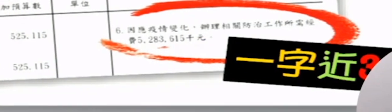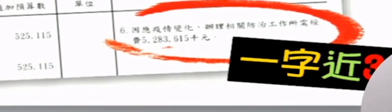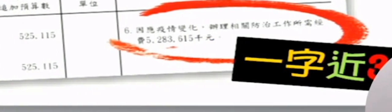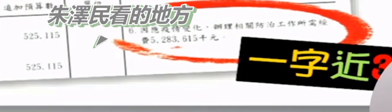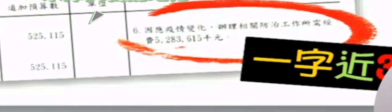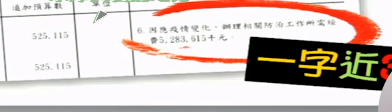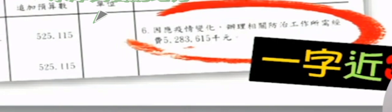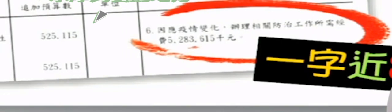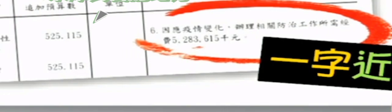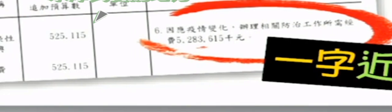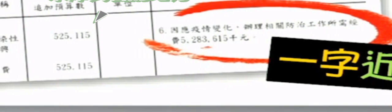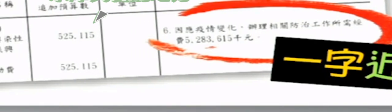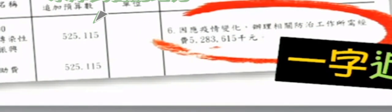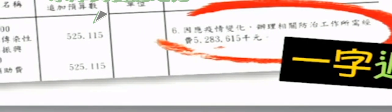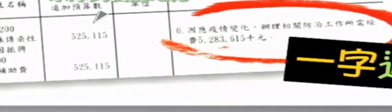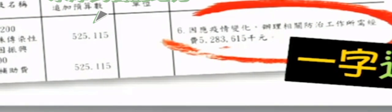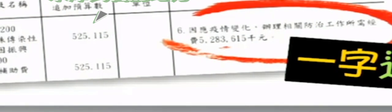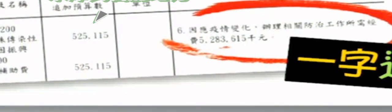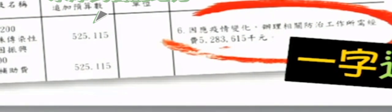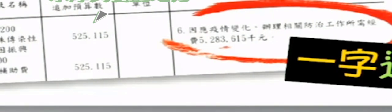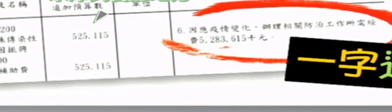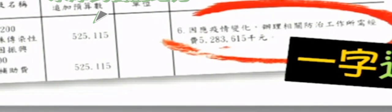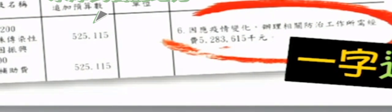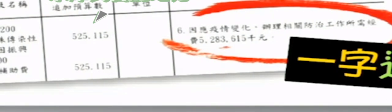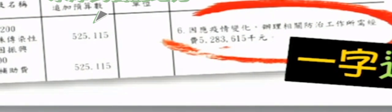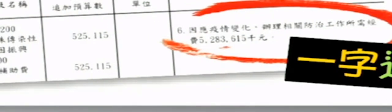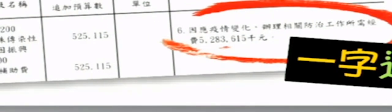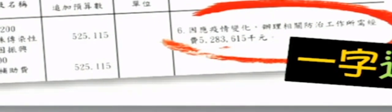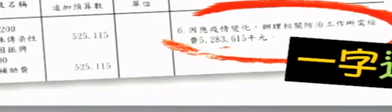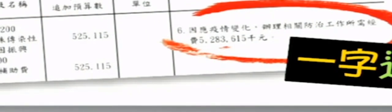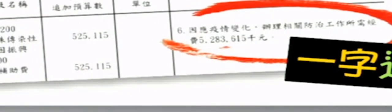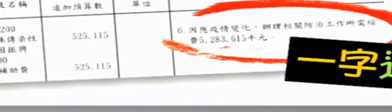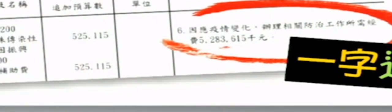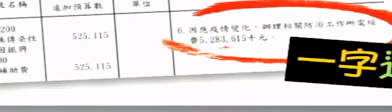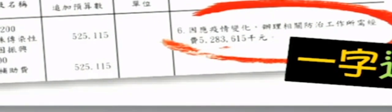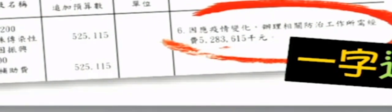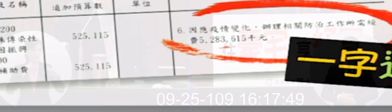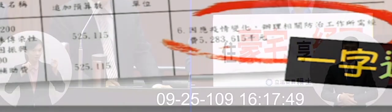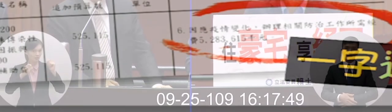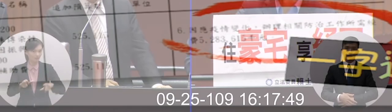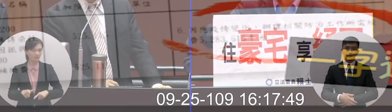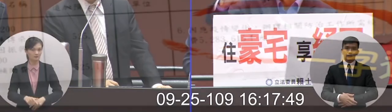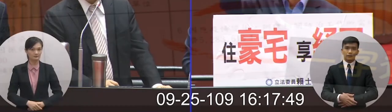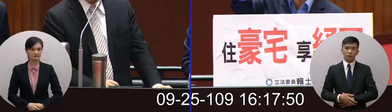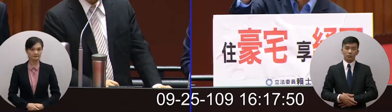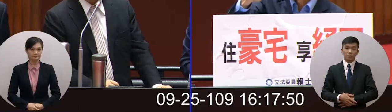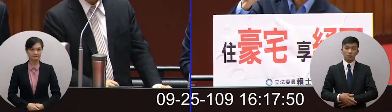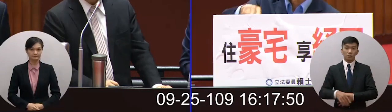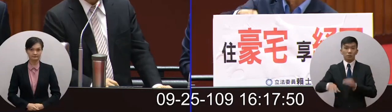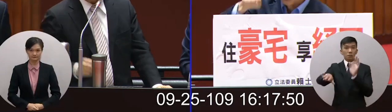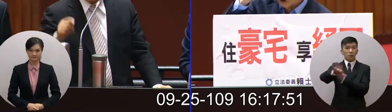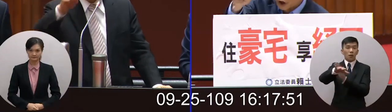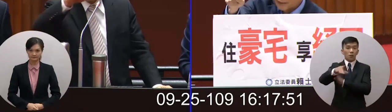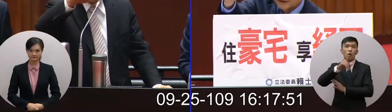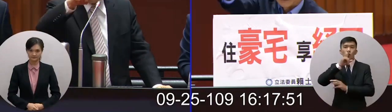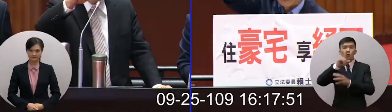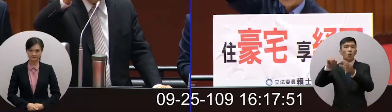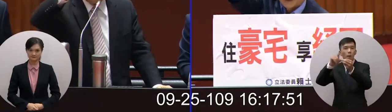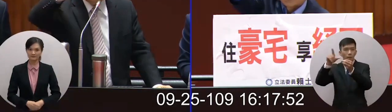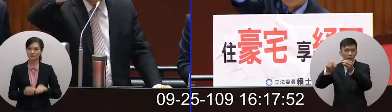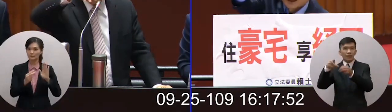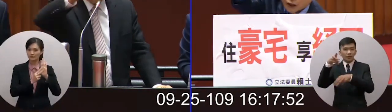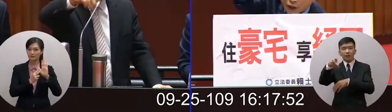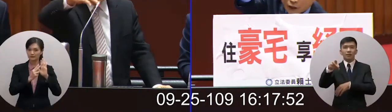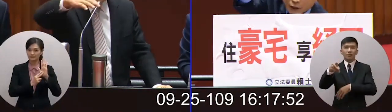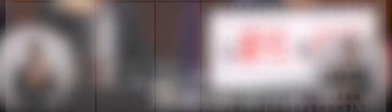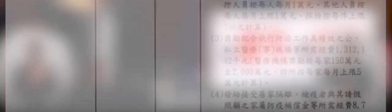各 10,000,000，不，一千亿，5亿2500， 台湾千万，要5亿多了。说明你讨想做， 哎、欸，阿、啊、你说明